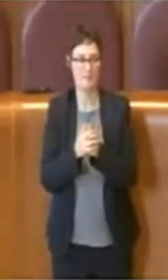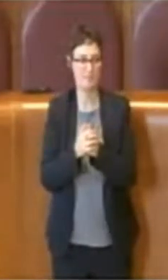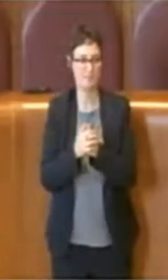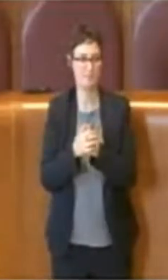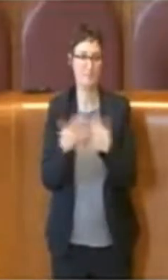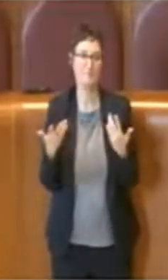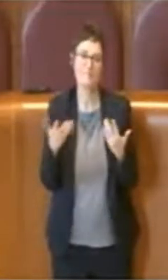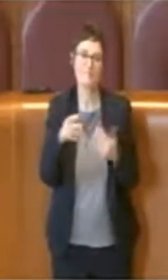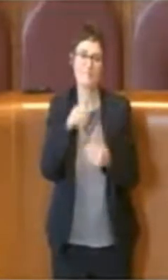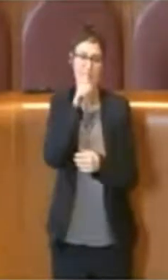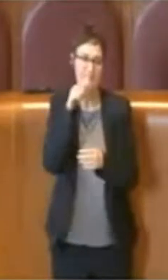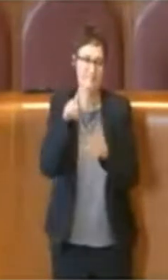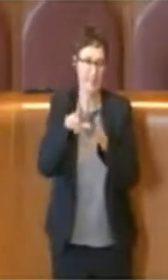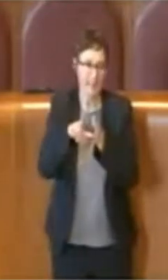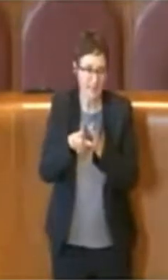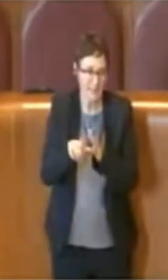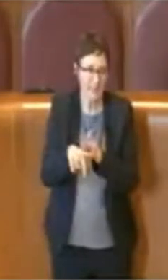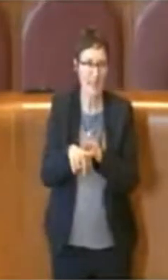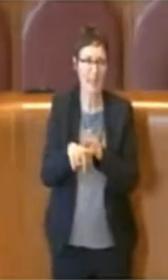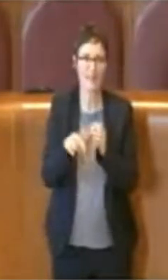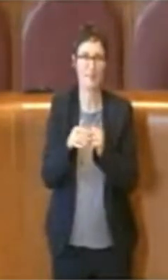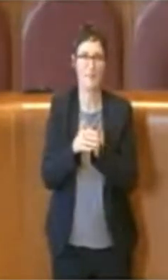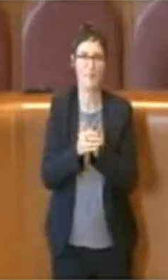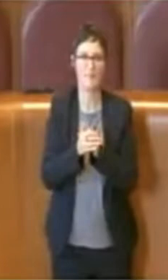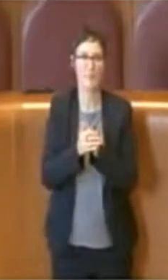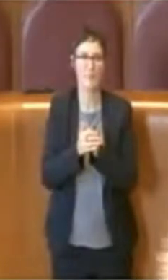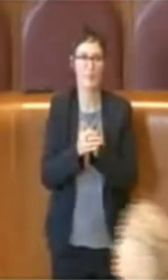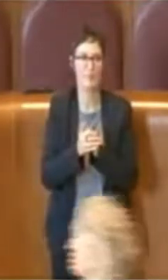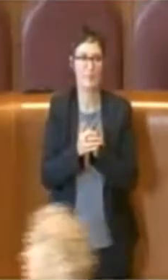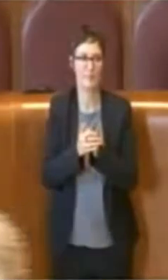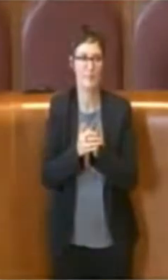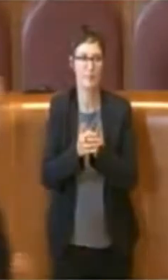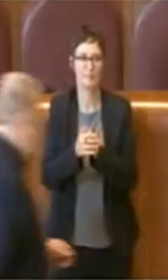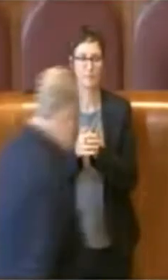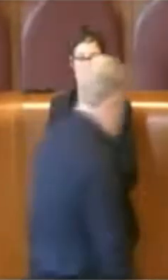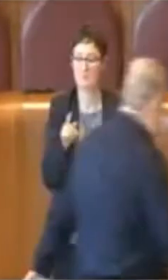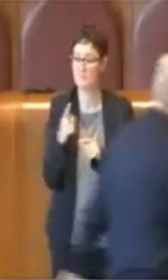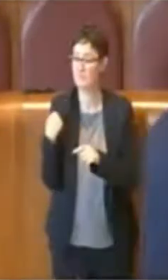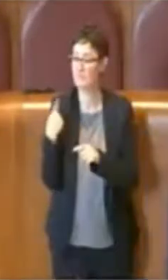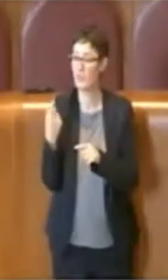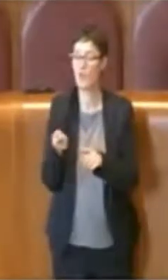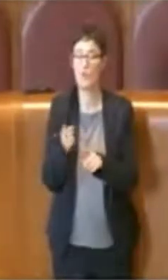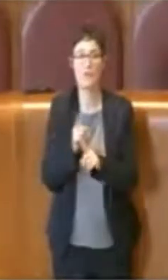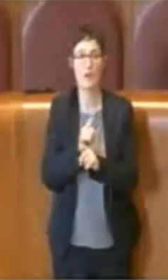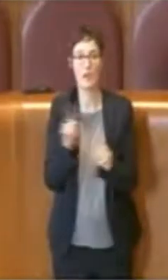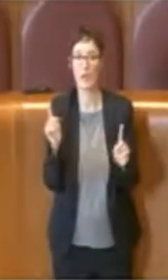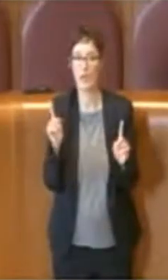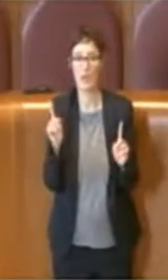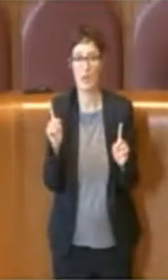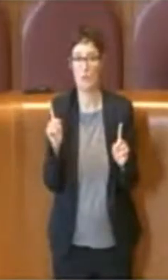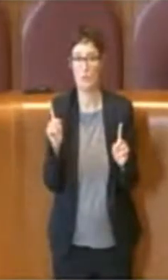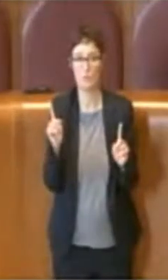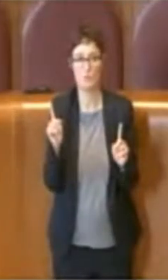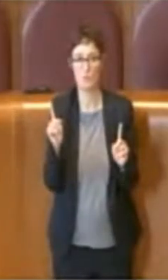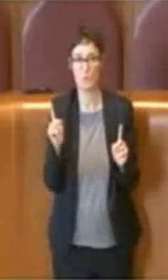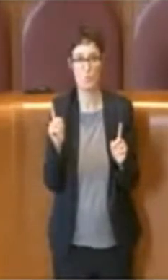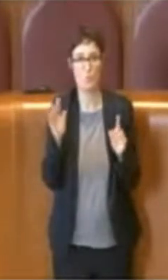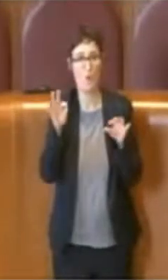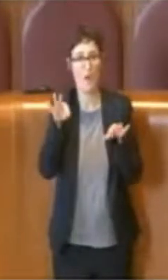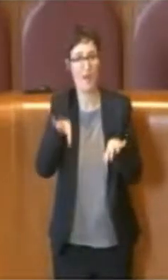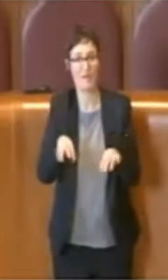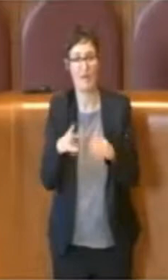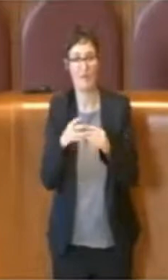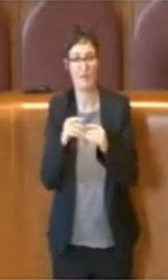vuole tempo, nessuno ha mai potuto fare una cosa del genere, questo è il fatto, solo